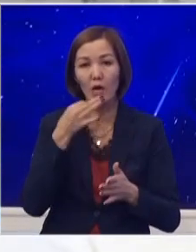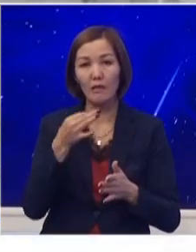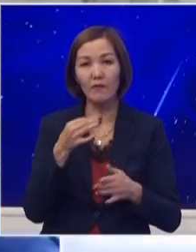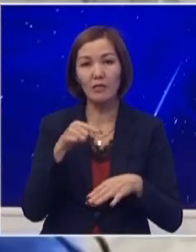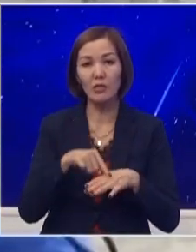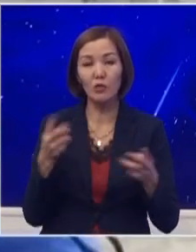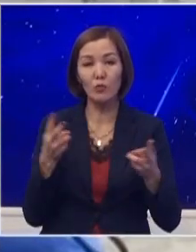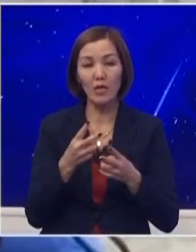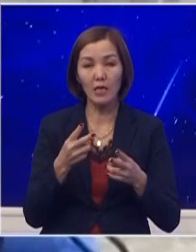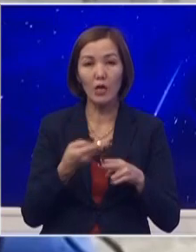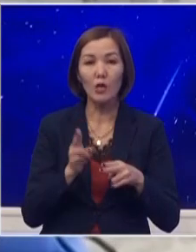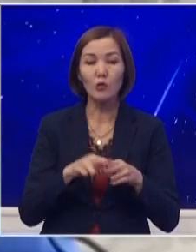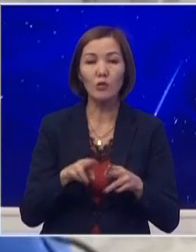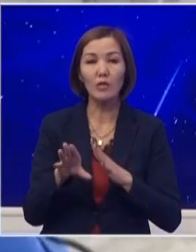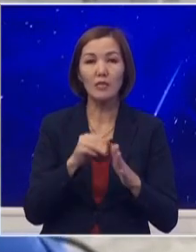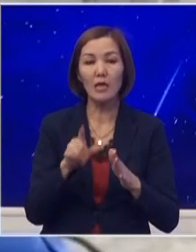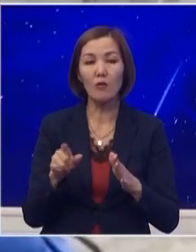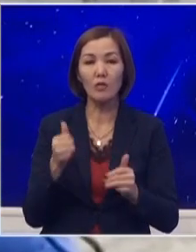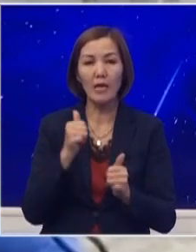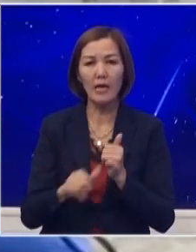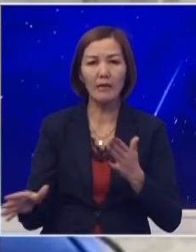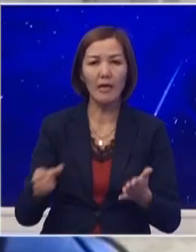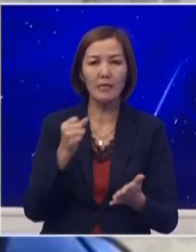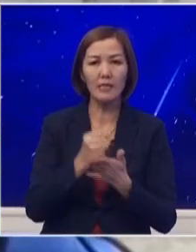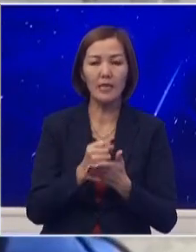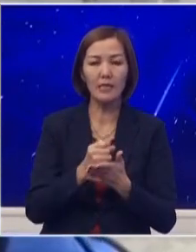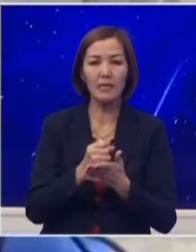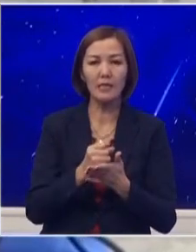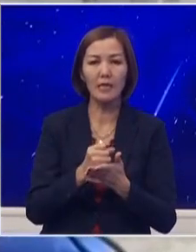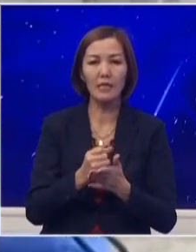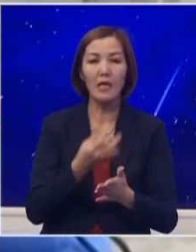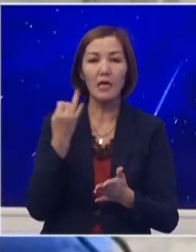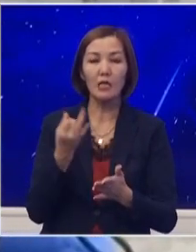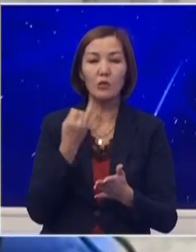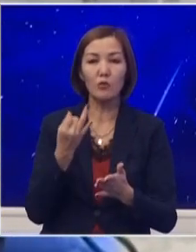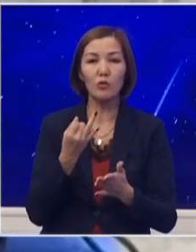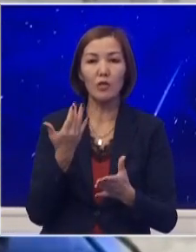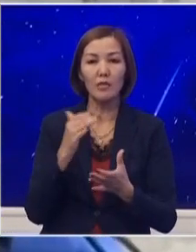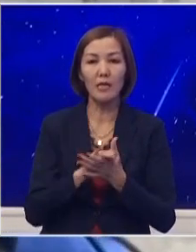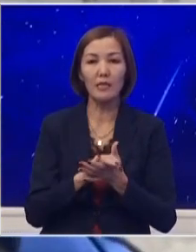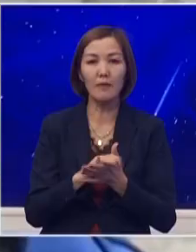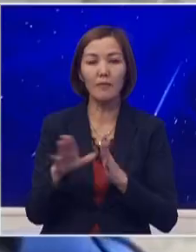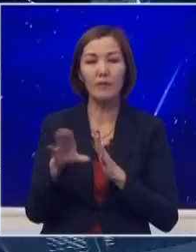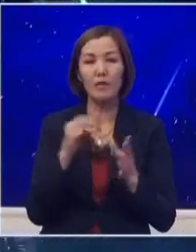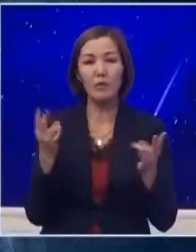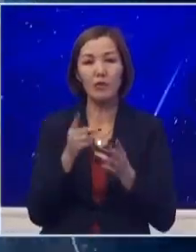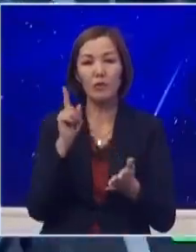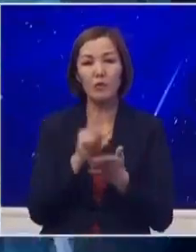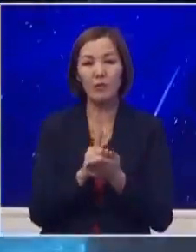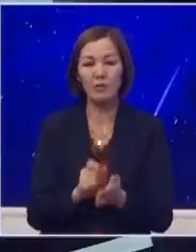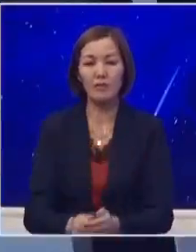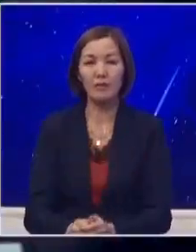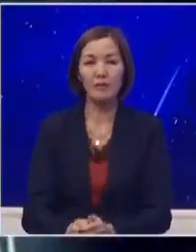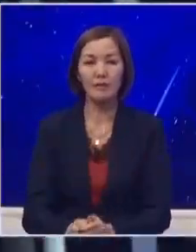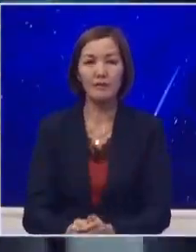қажет. Сондықтан сайлаушылар әр кандидаттың бағдарламасына қызығушылық танытып, танысып, өз таңдауын жасауы тиіс. Аялым